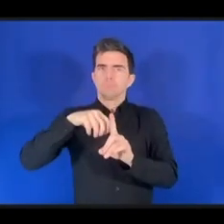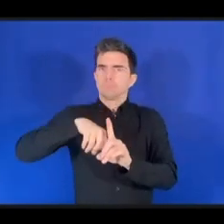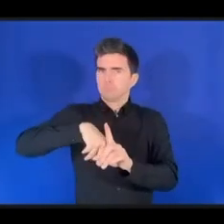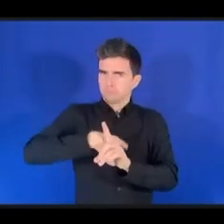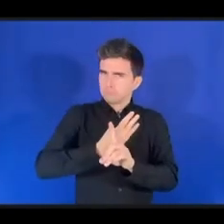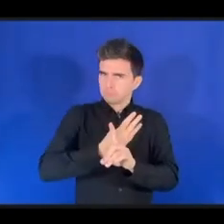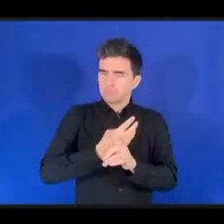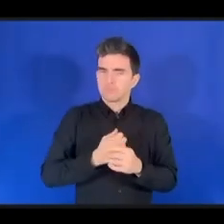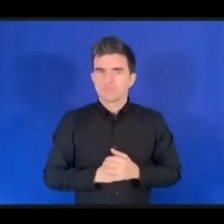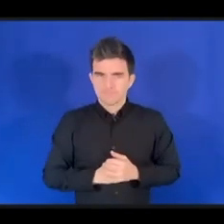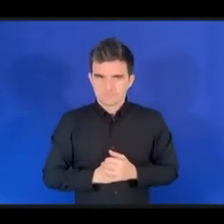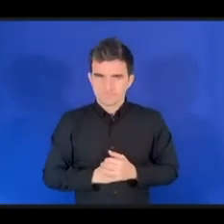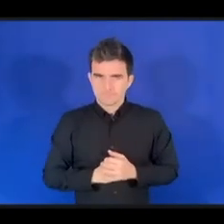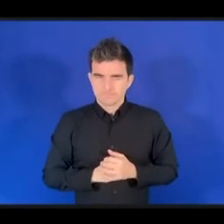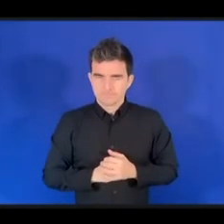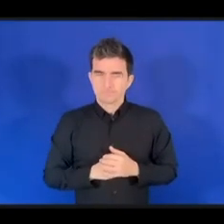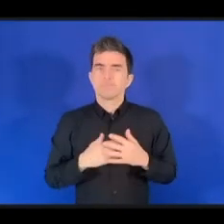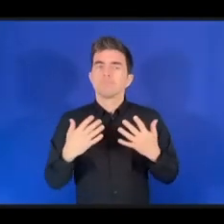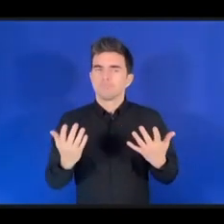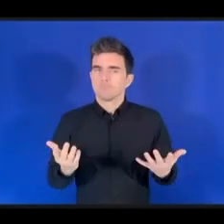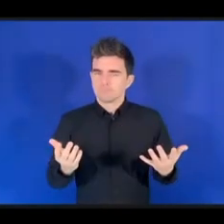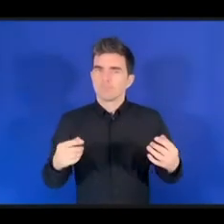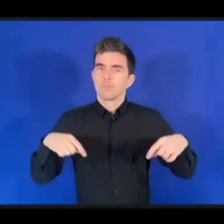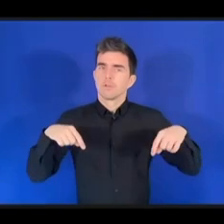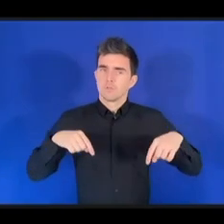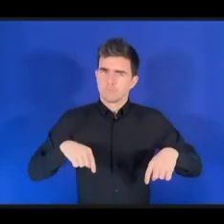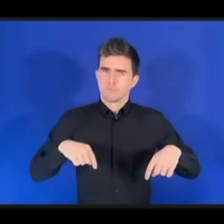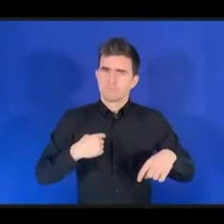1000多年的时间当中一直是日本的都城，